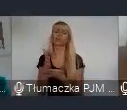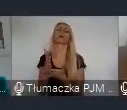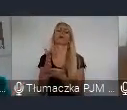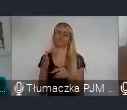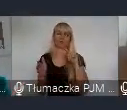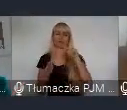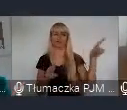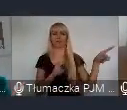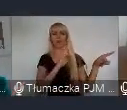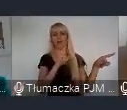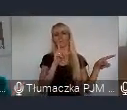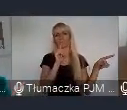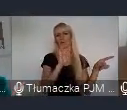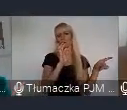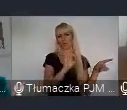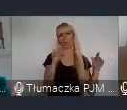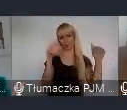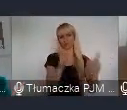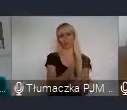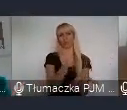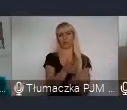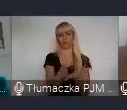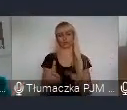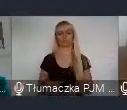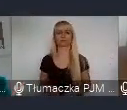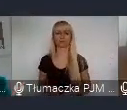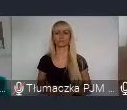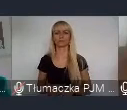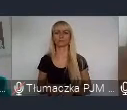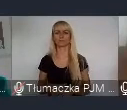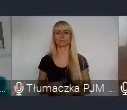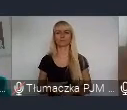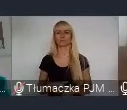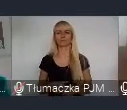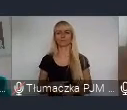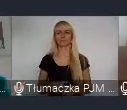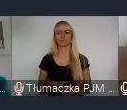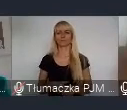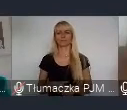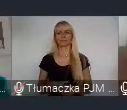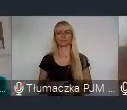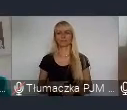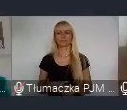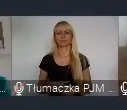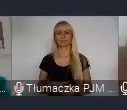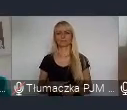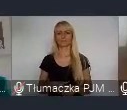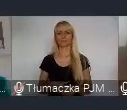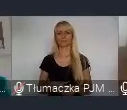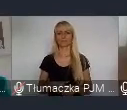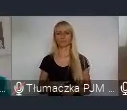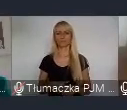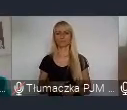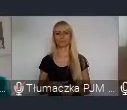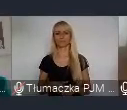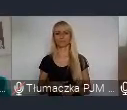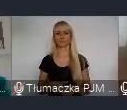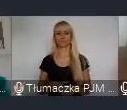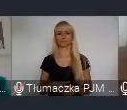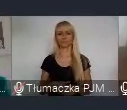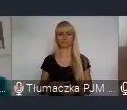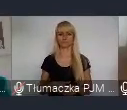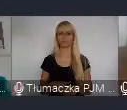KPO, aczkolwiek no, trudno nie zauważyć, że to będzie podtrzymywało taką bardzo rozproszoną strukturę